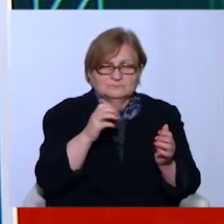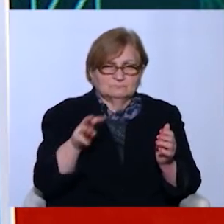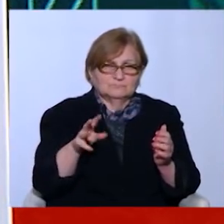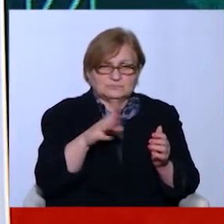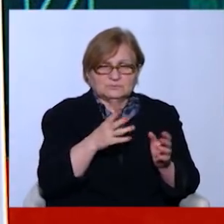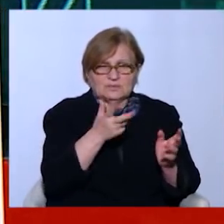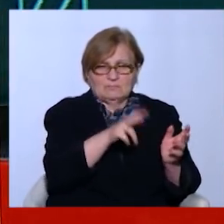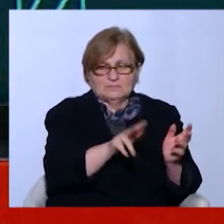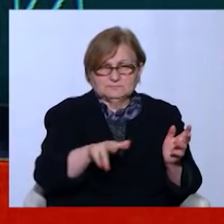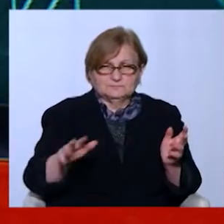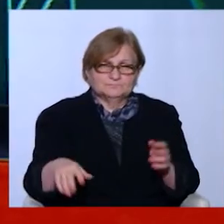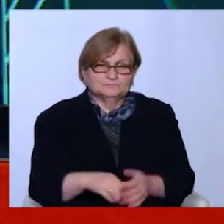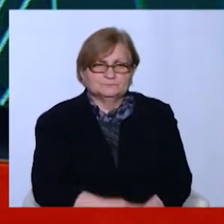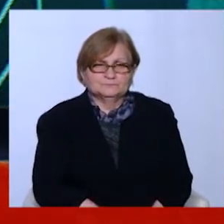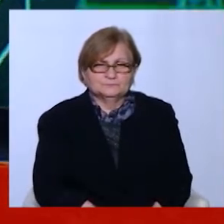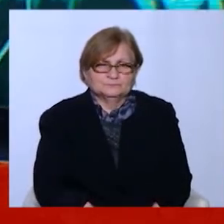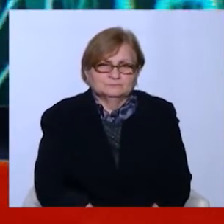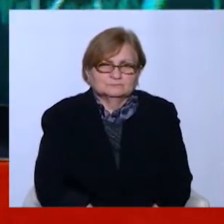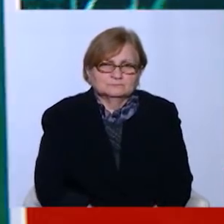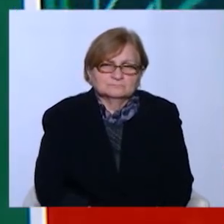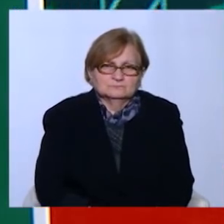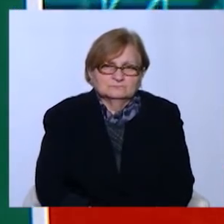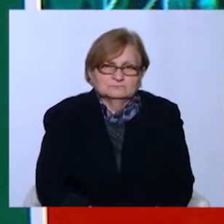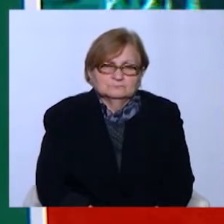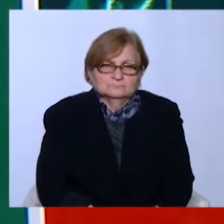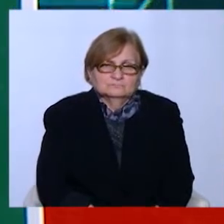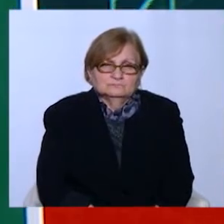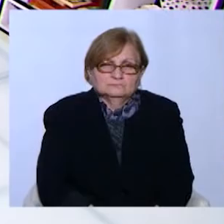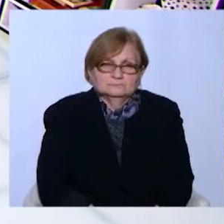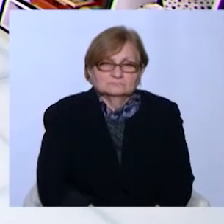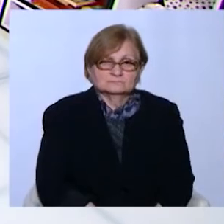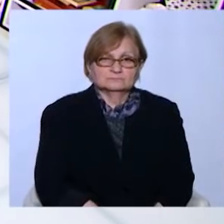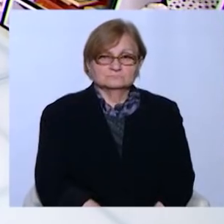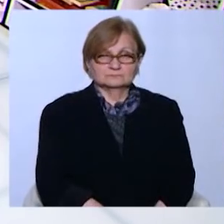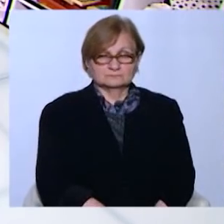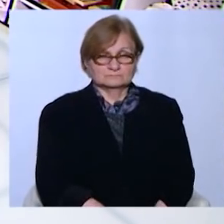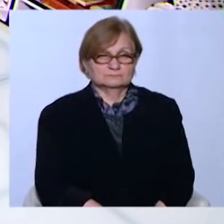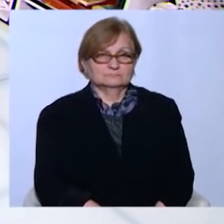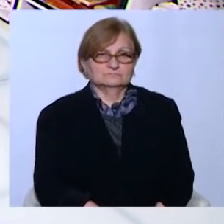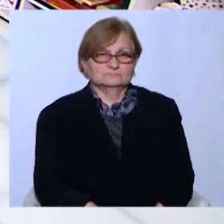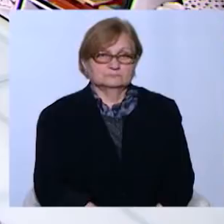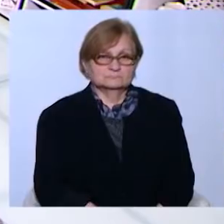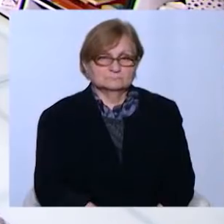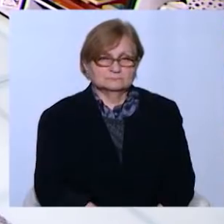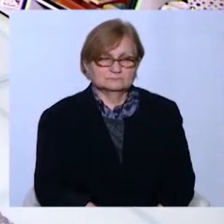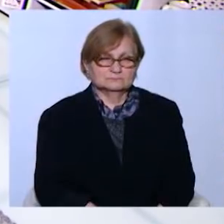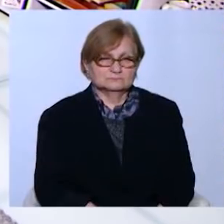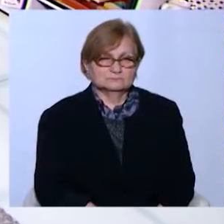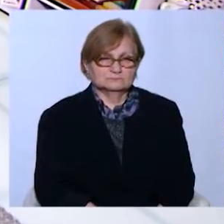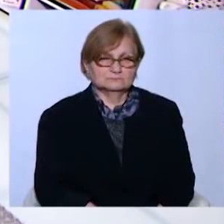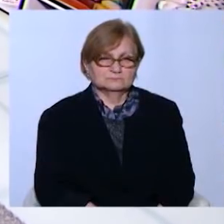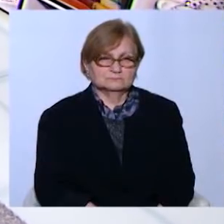კუნძები. აი ასე. ახლა ალბათ გაგიჩნდებათ კითხვა, რატომ არის აქ